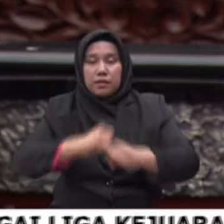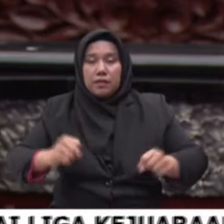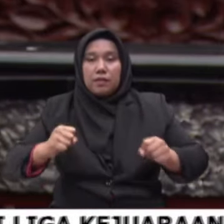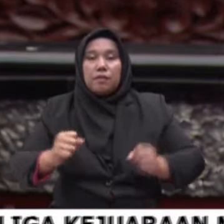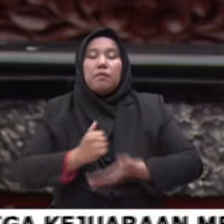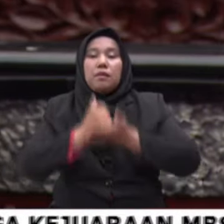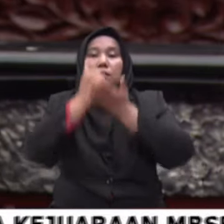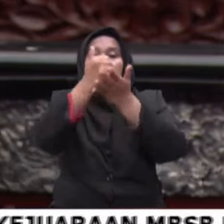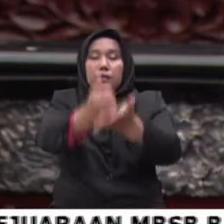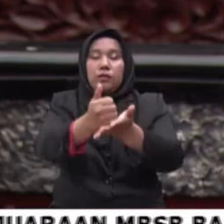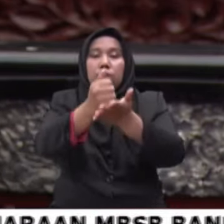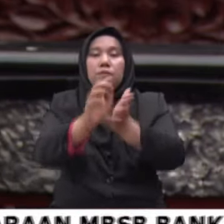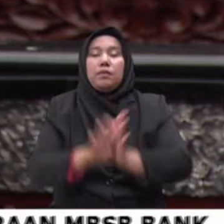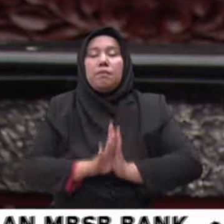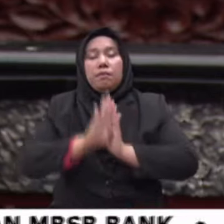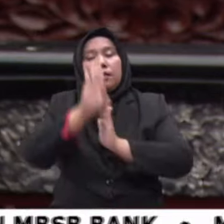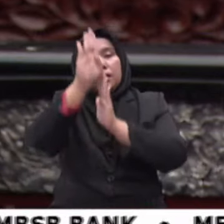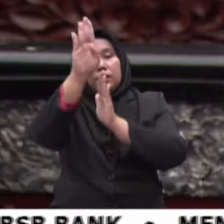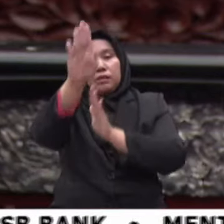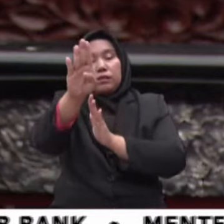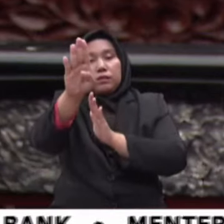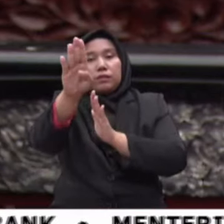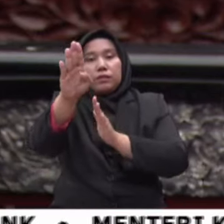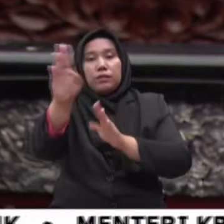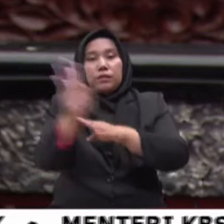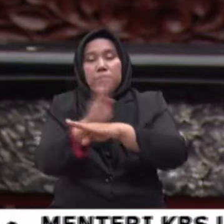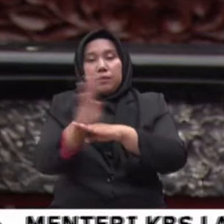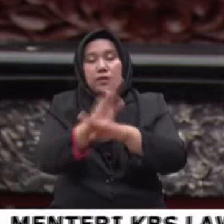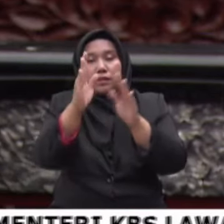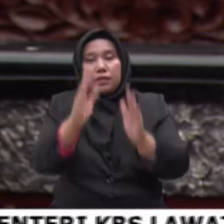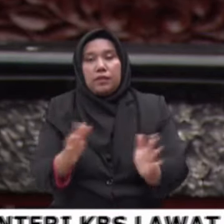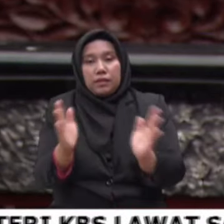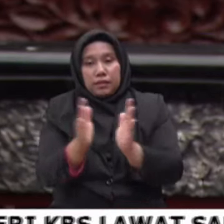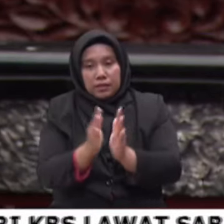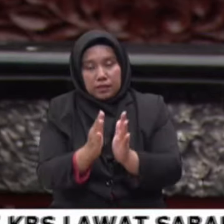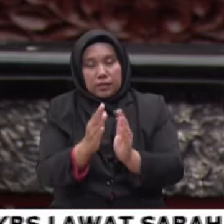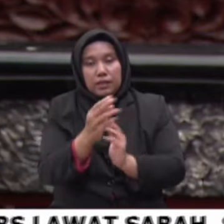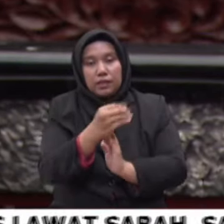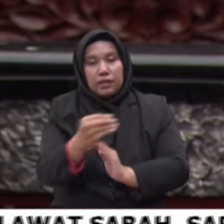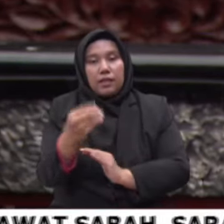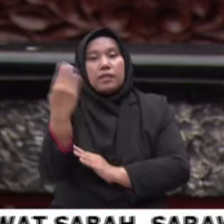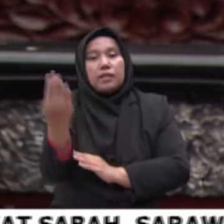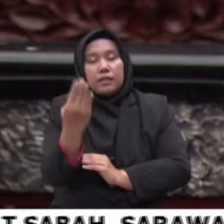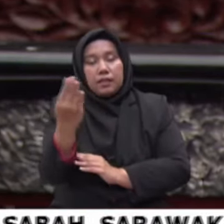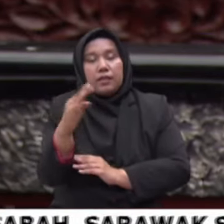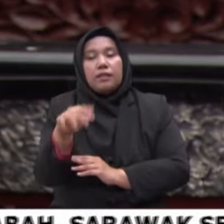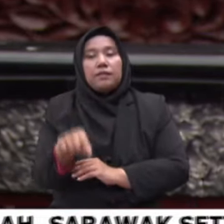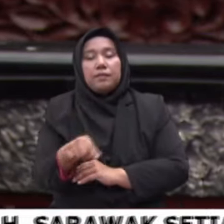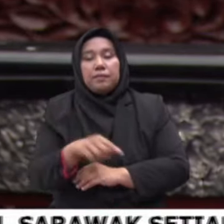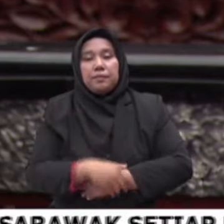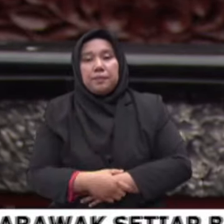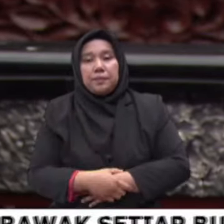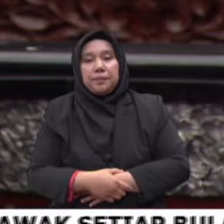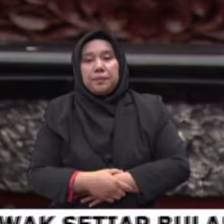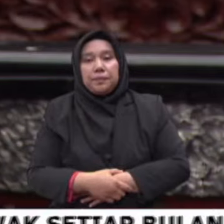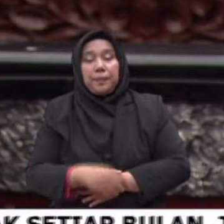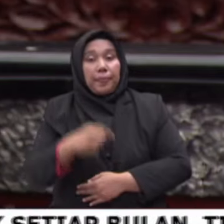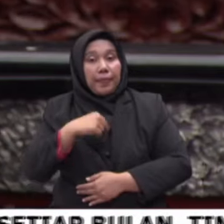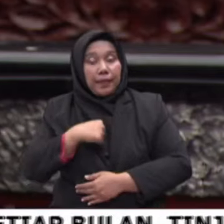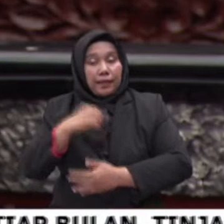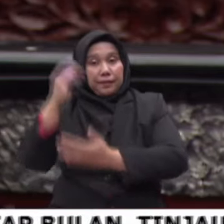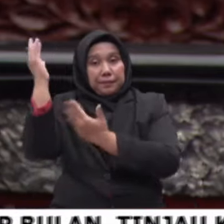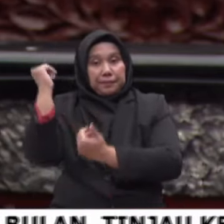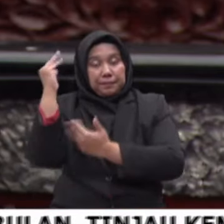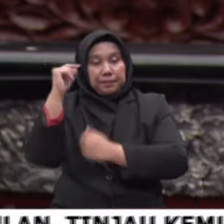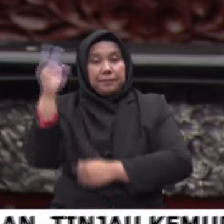membantu membangunkan usahawan-usahawan kecil sederhana ini. Jadi saya harapkan